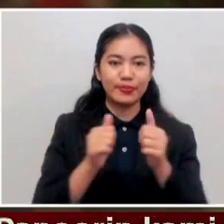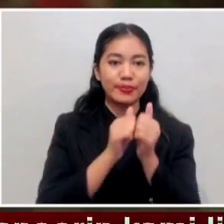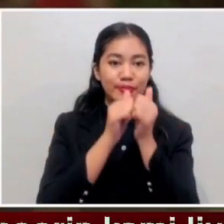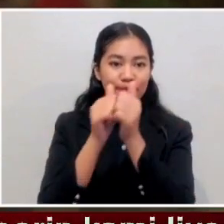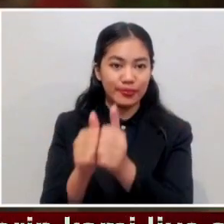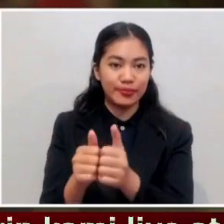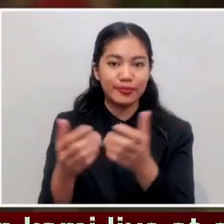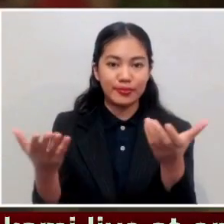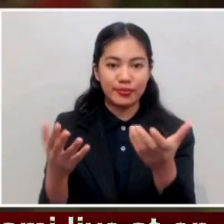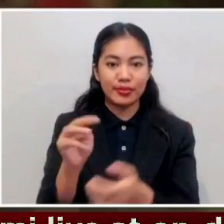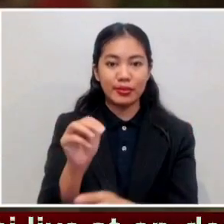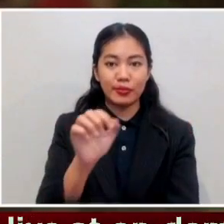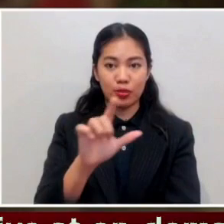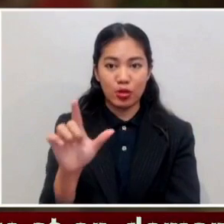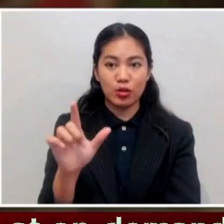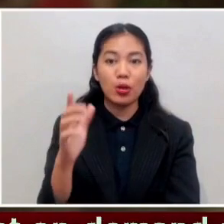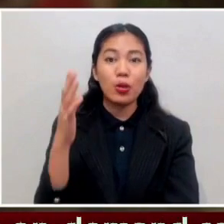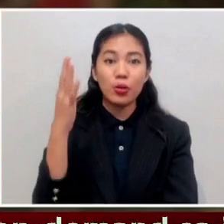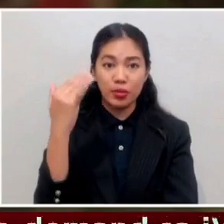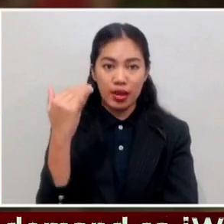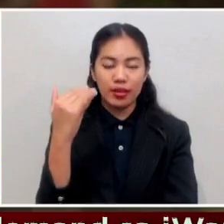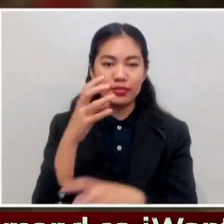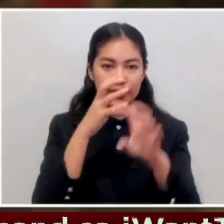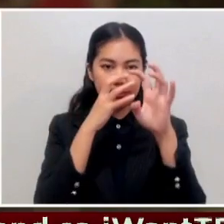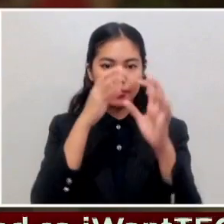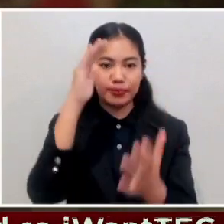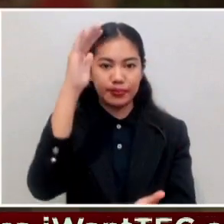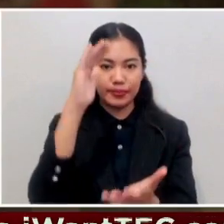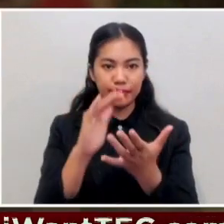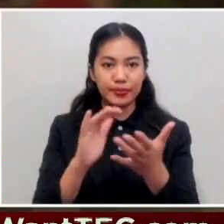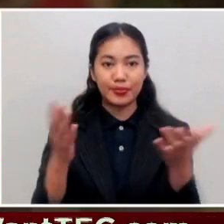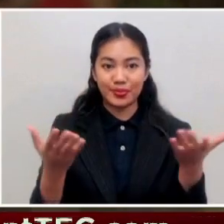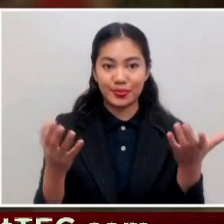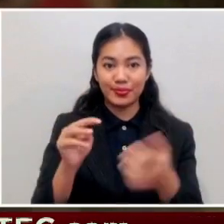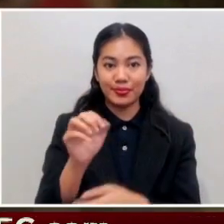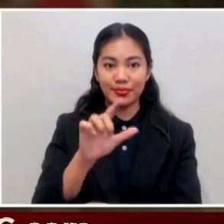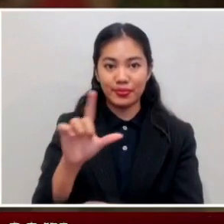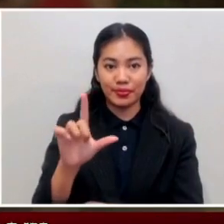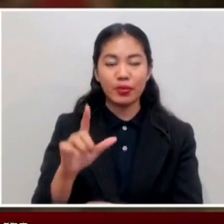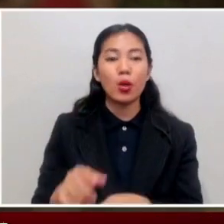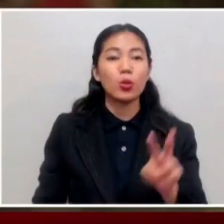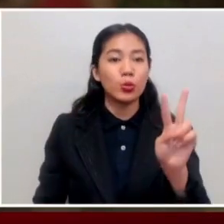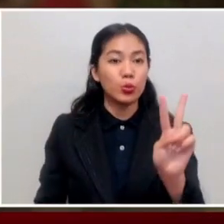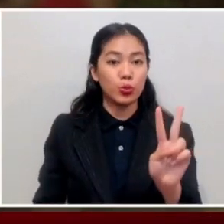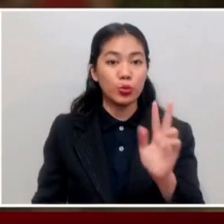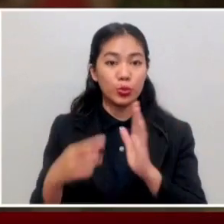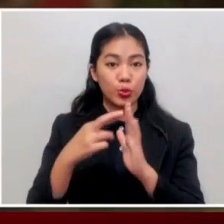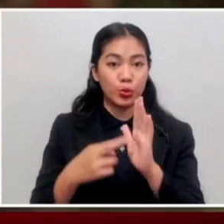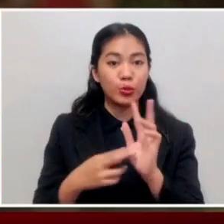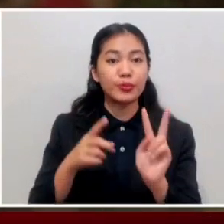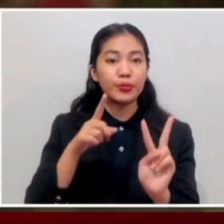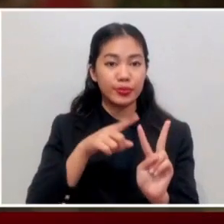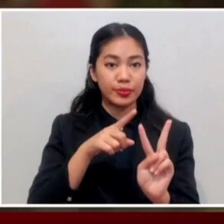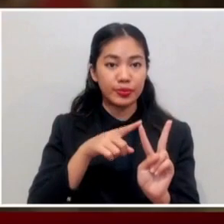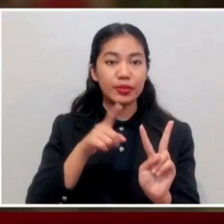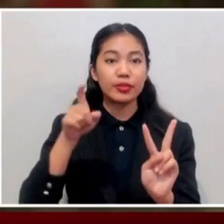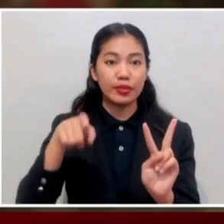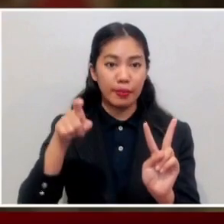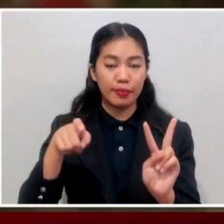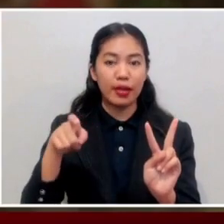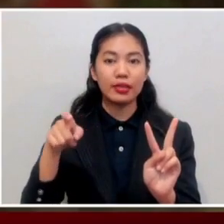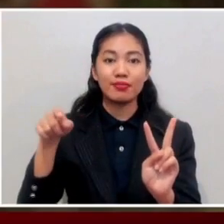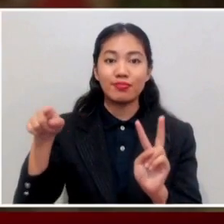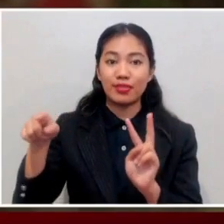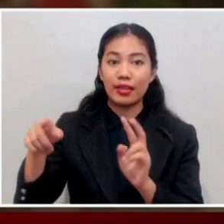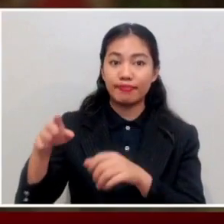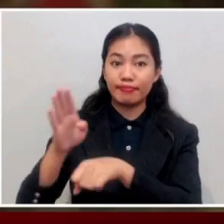mga magulang. Kasi medyo maluwag na yung mga malls para papasukin yung mga bata. Dalawa lang yung kondisyon, Henry. Una, dapat may safety seal yung establishment.